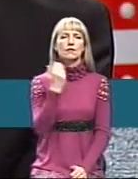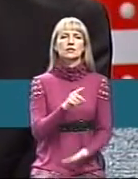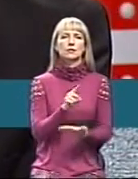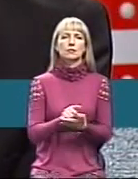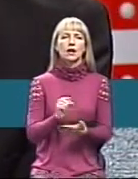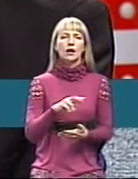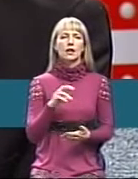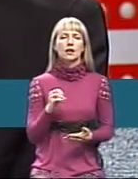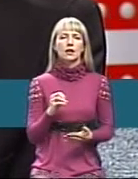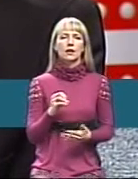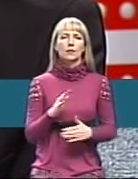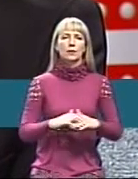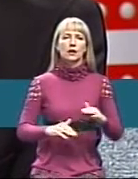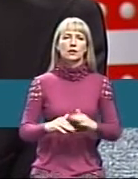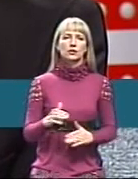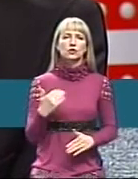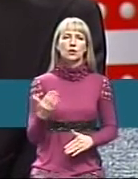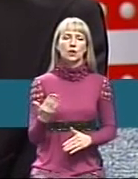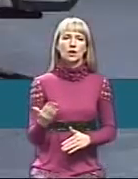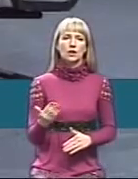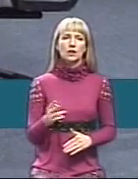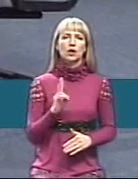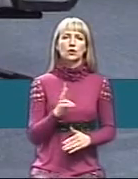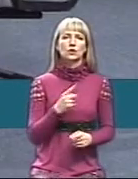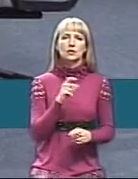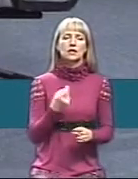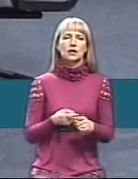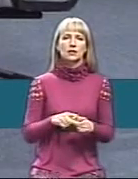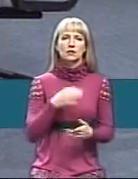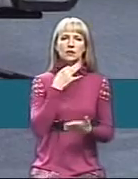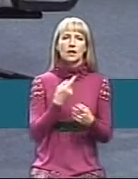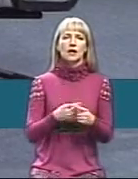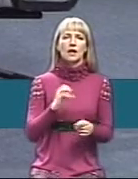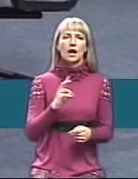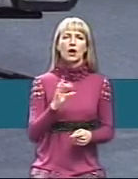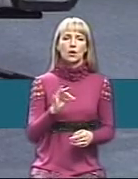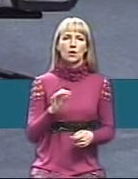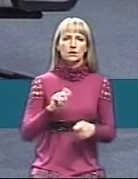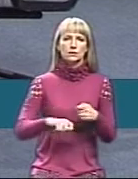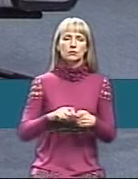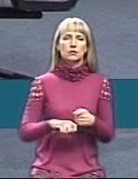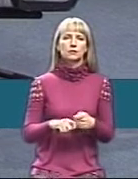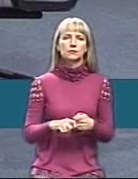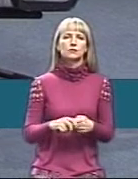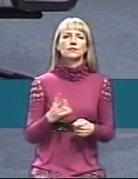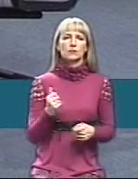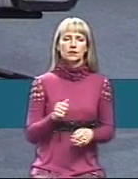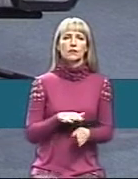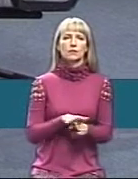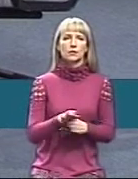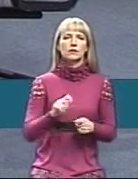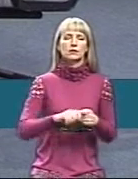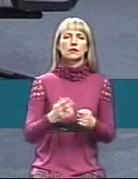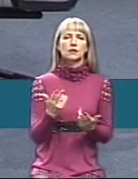але практична сторона, хто за це відповідає? Екоінспекція? Функції контролю осуществляє,